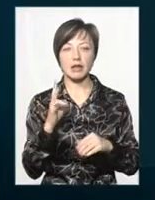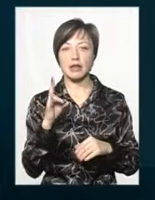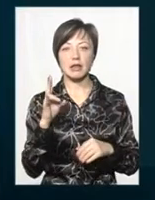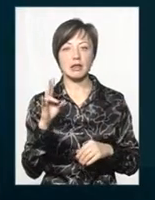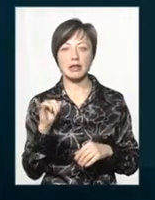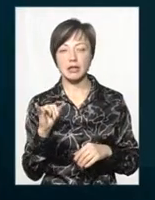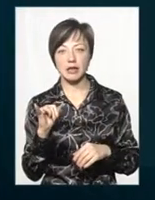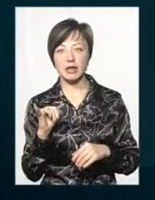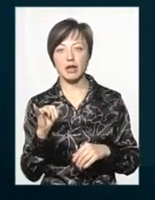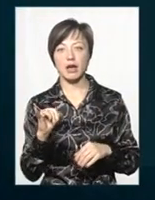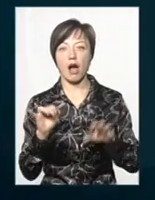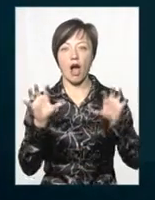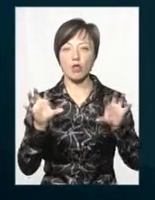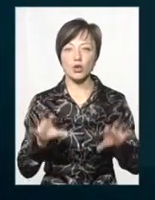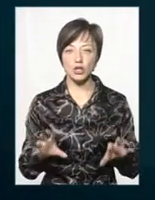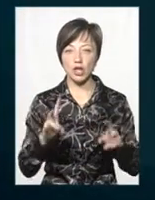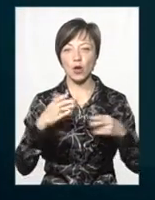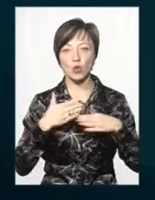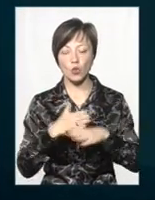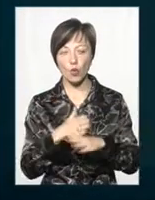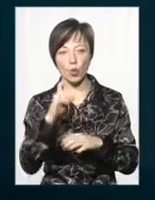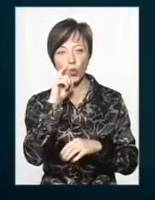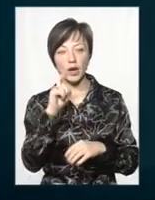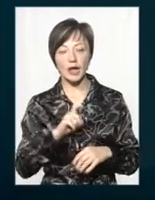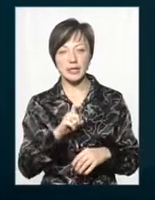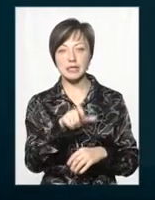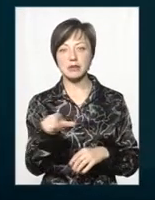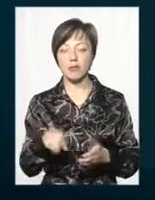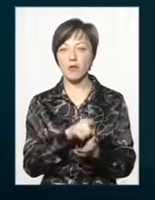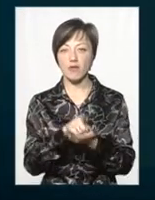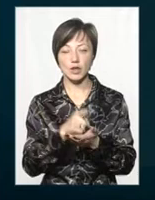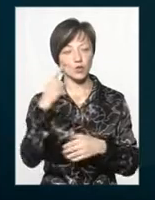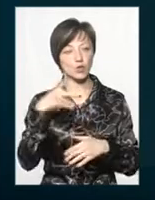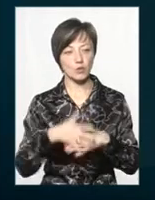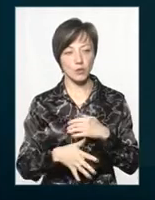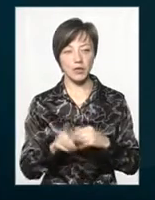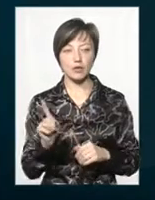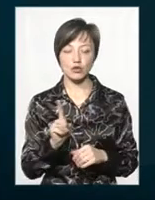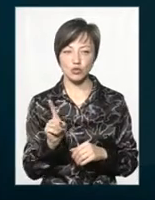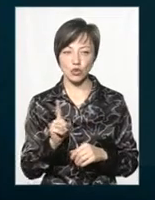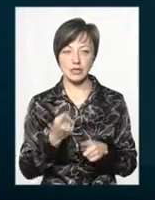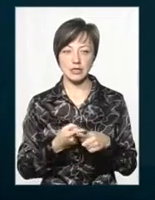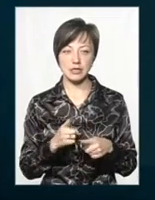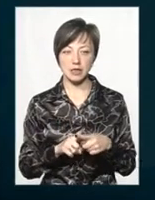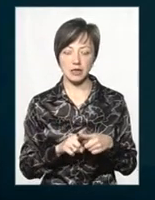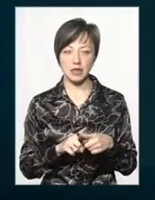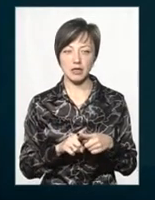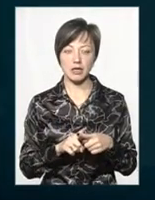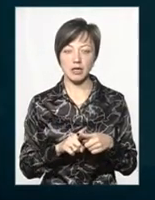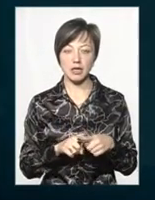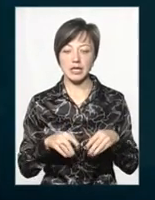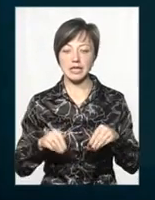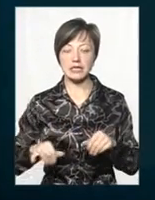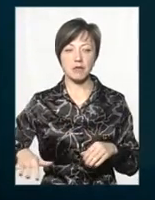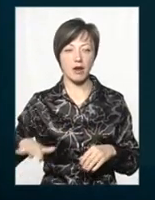неблагодатних, не канонічних, не розкольників. Українці повинні зрозуміти, що це земля